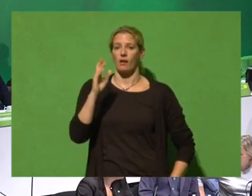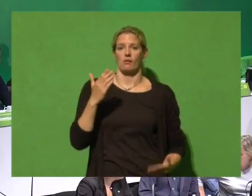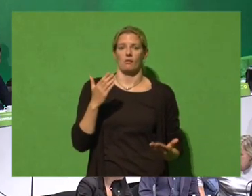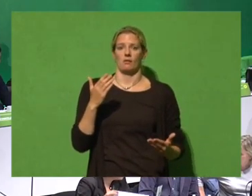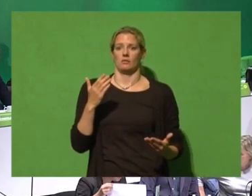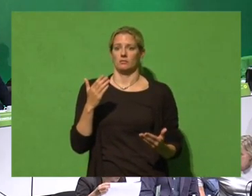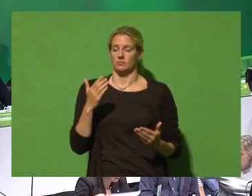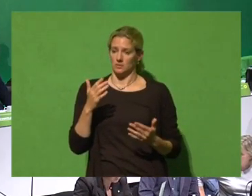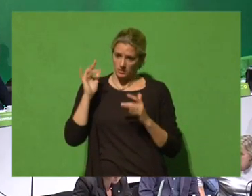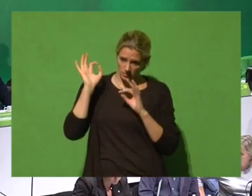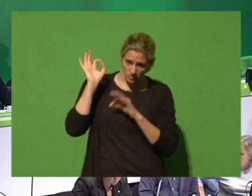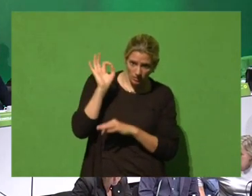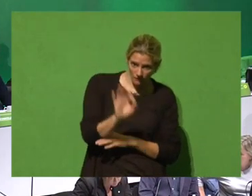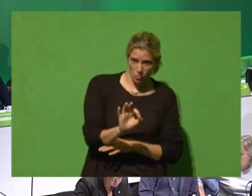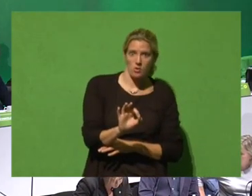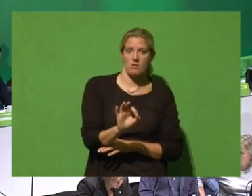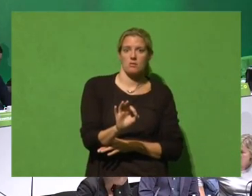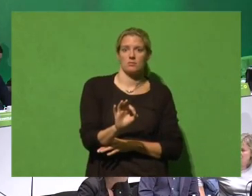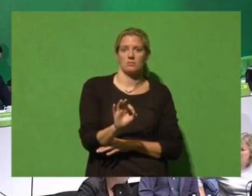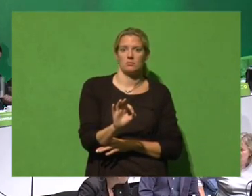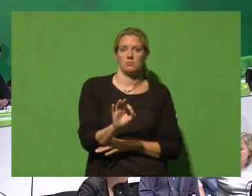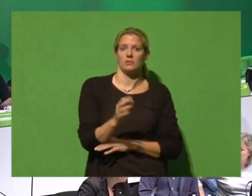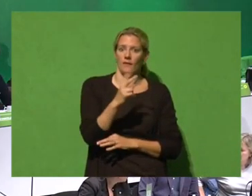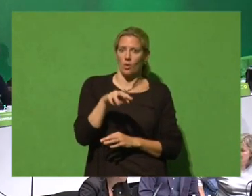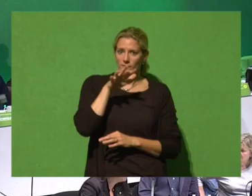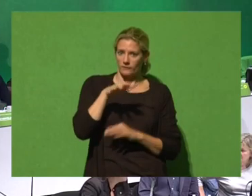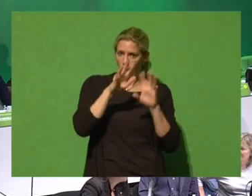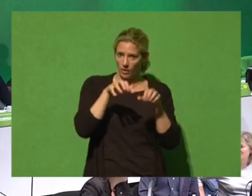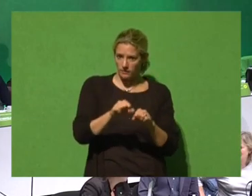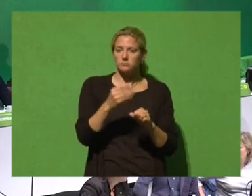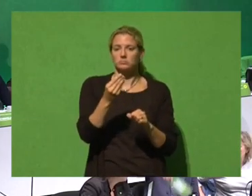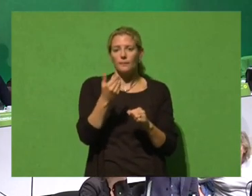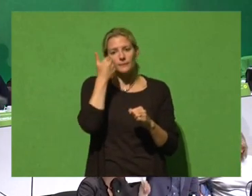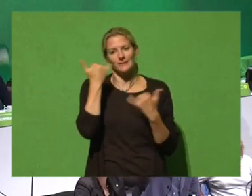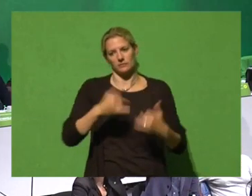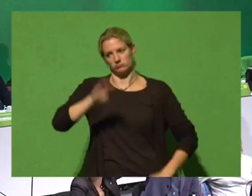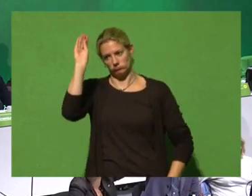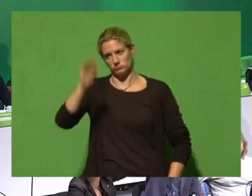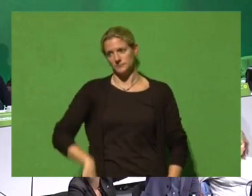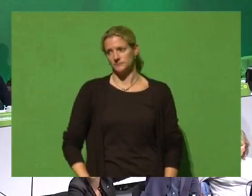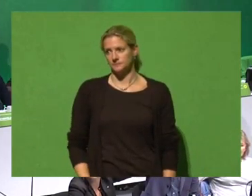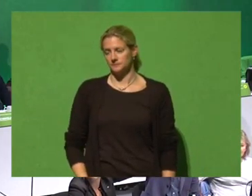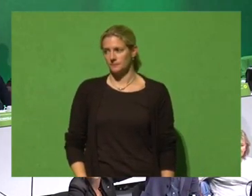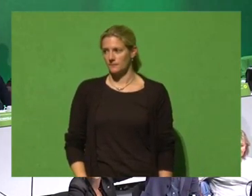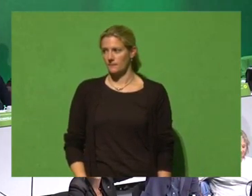wer zustimmen kann dem Haushalt 2015, bitte ich jetzt um das Kartenzeichen.